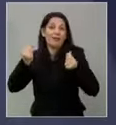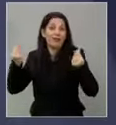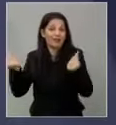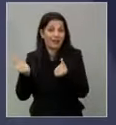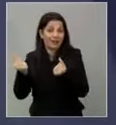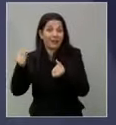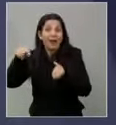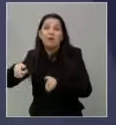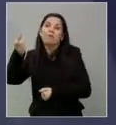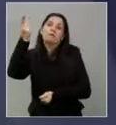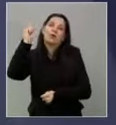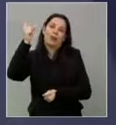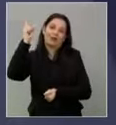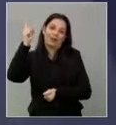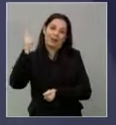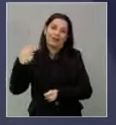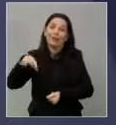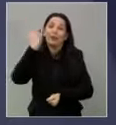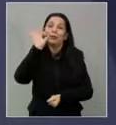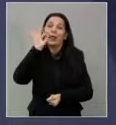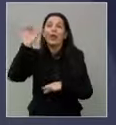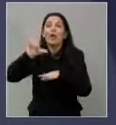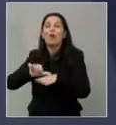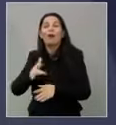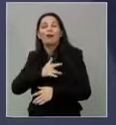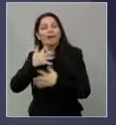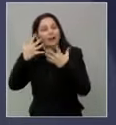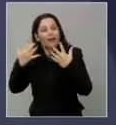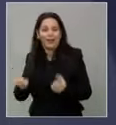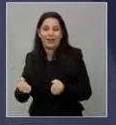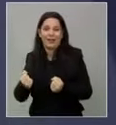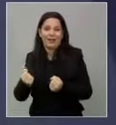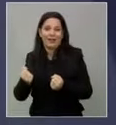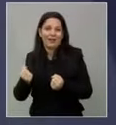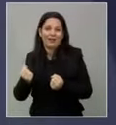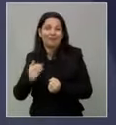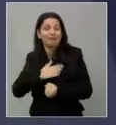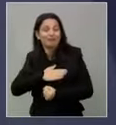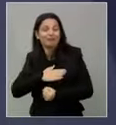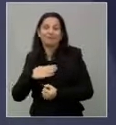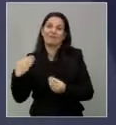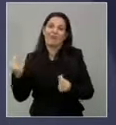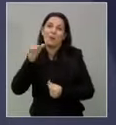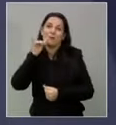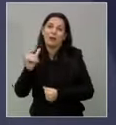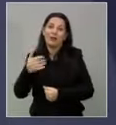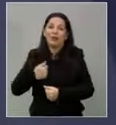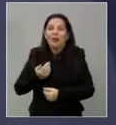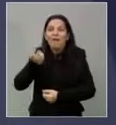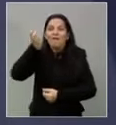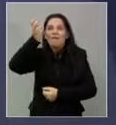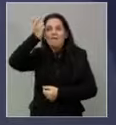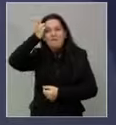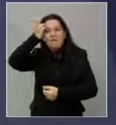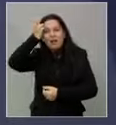πόλη με καρδιά, είναι μια πόλη με ψυχή. Νιώθω γεμάτος αναμνήσεις, αλλά